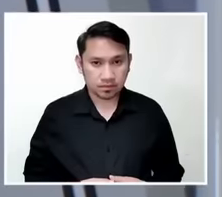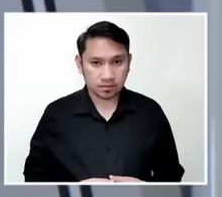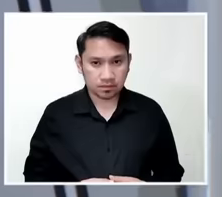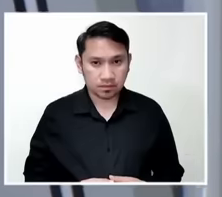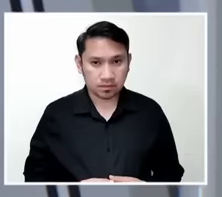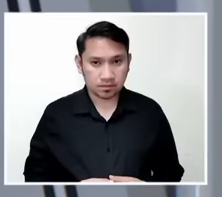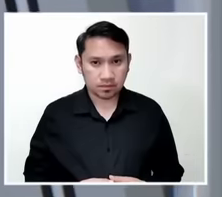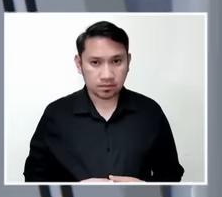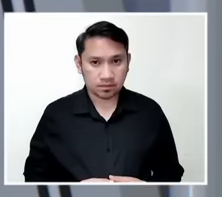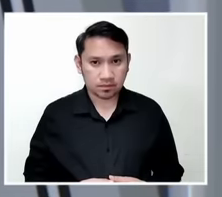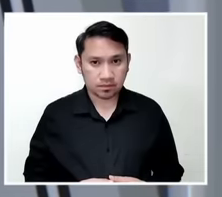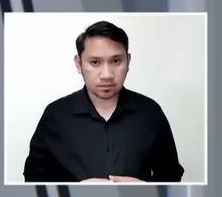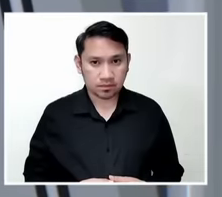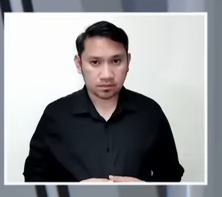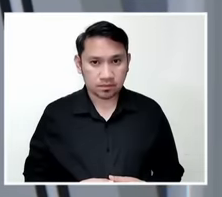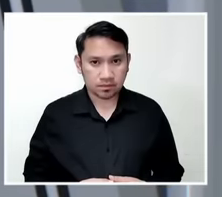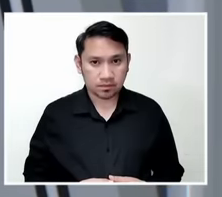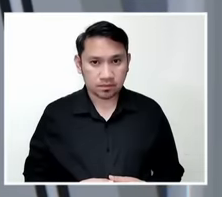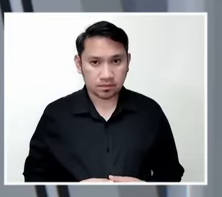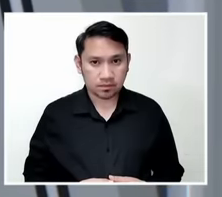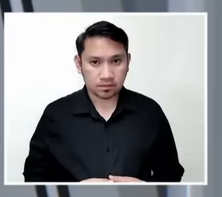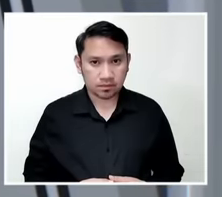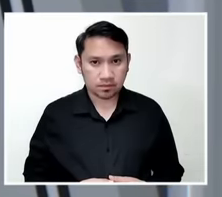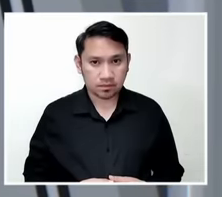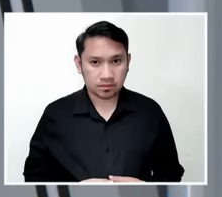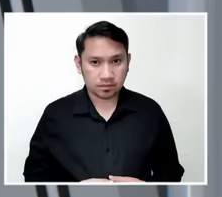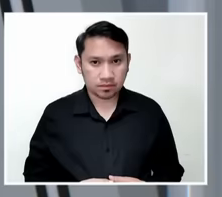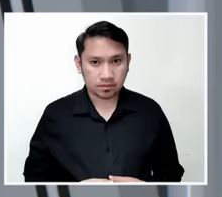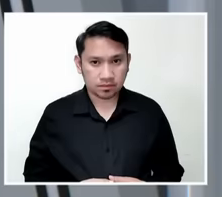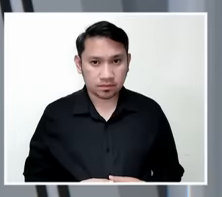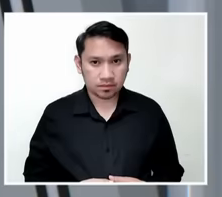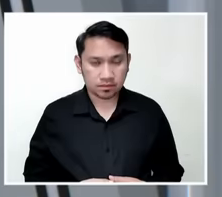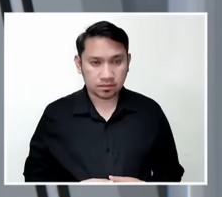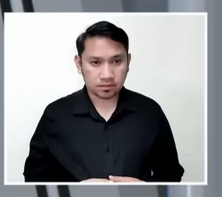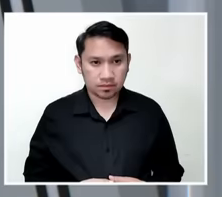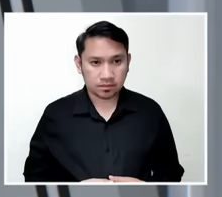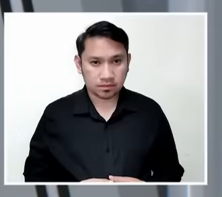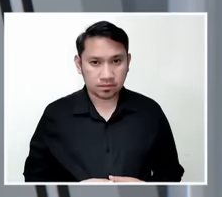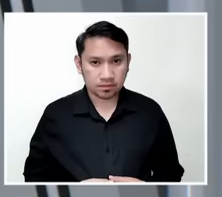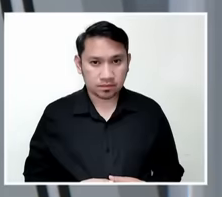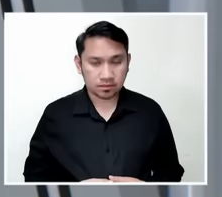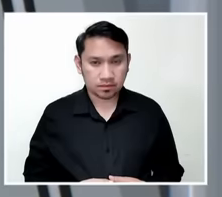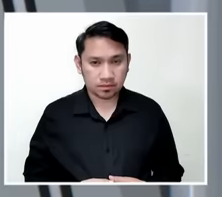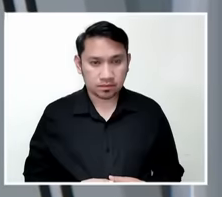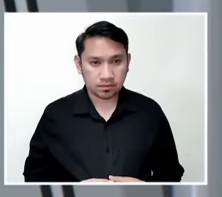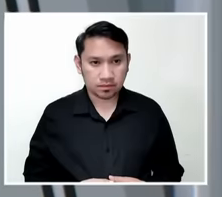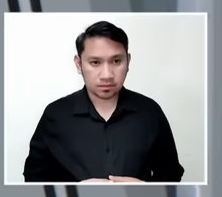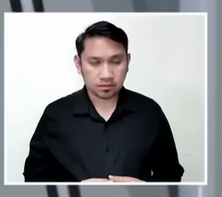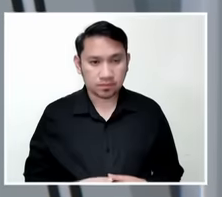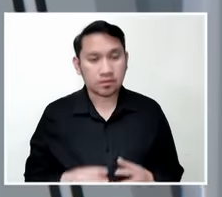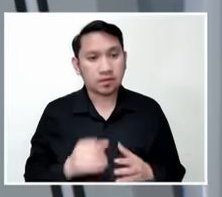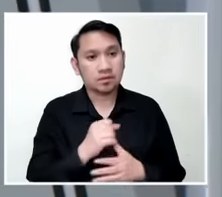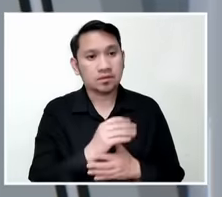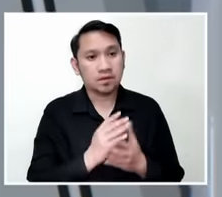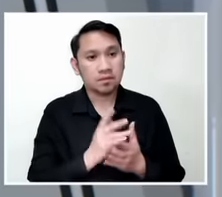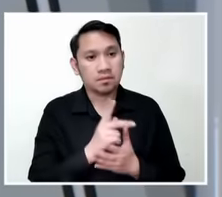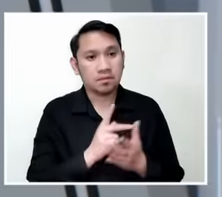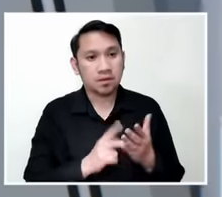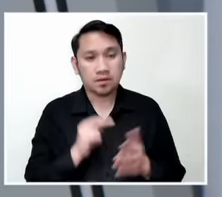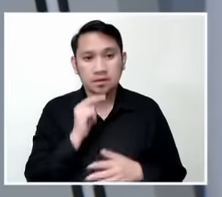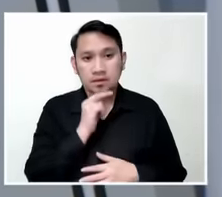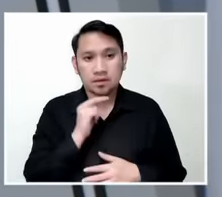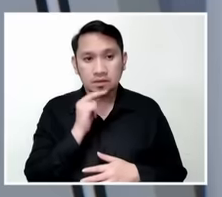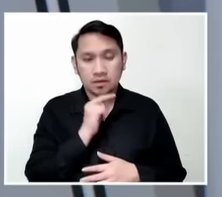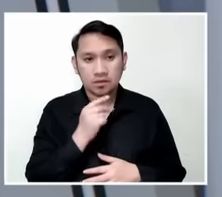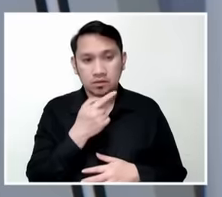Nakaranas ng malawakang blackout sa buong Panay Island at ilang bahagi ng Negros dahil sa pagbagsak ng malalaking planta